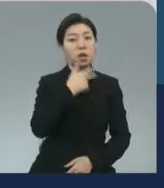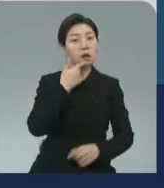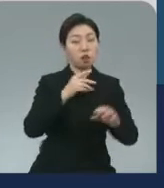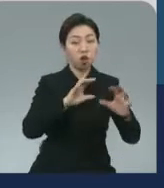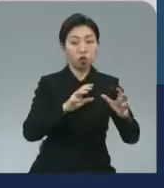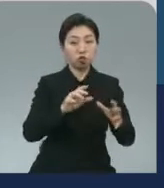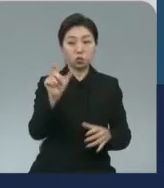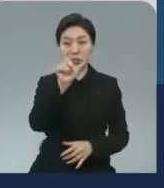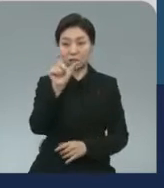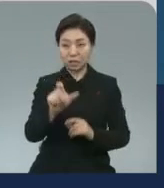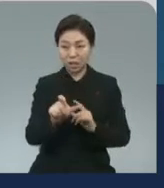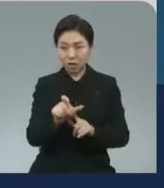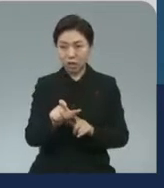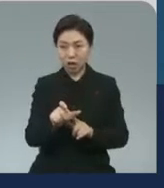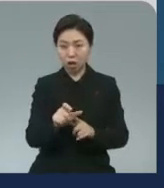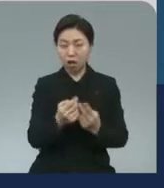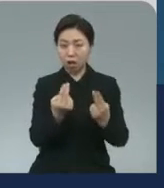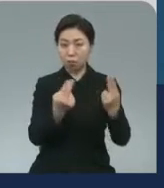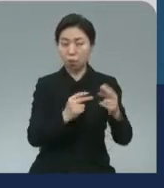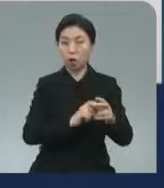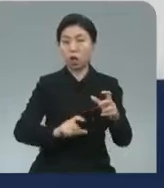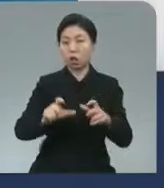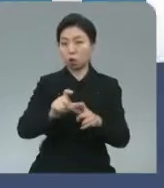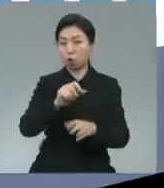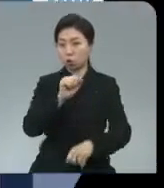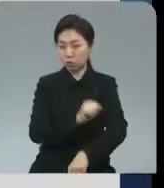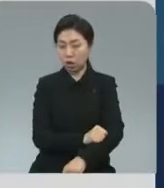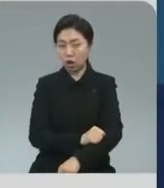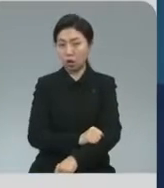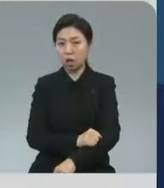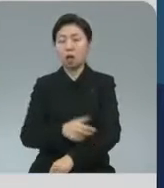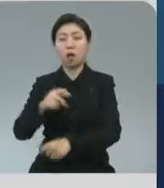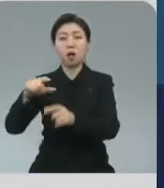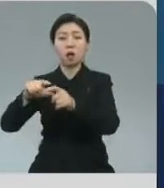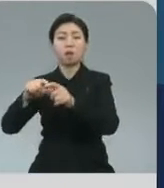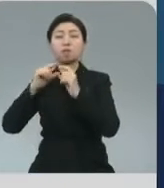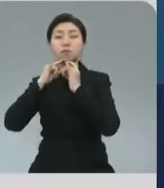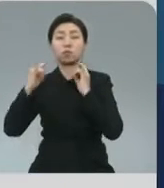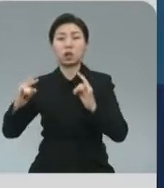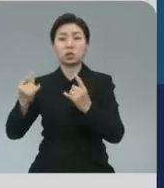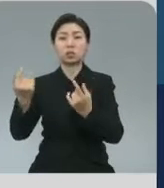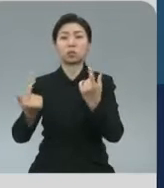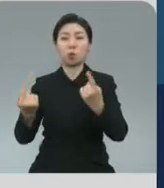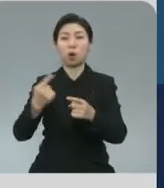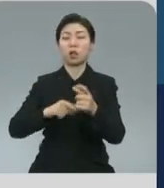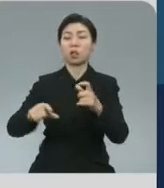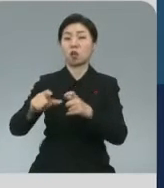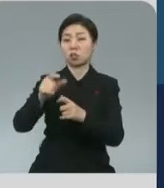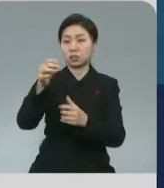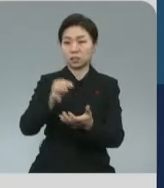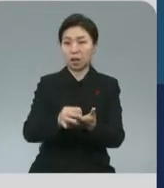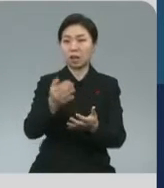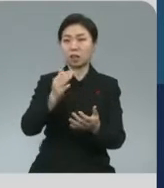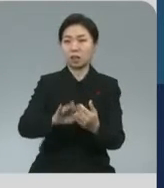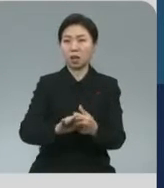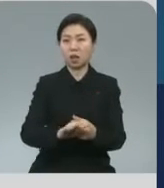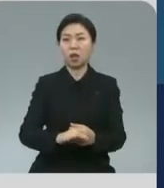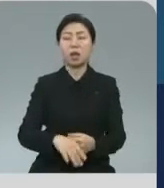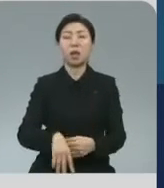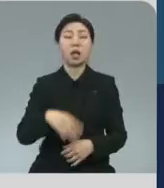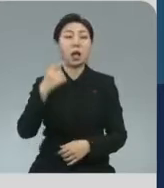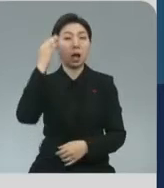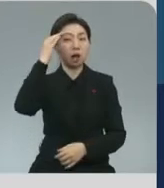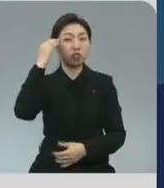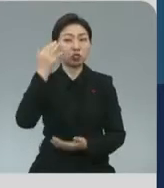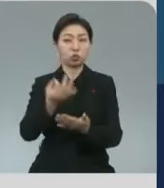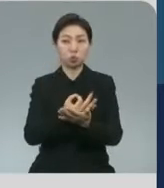出，考虑到各国的物价和汇率水平，韩国以购买力为准的平均收入为 3.3 万欧